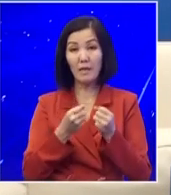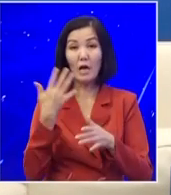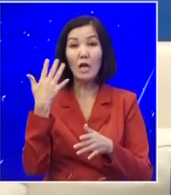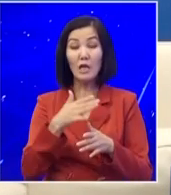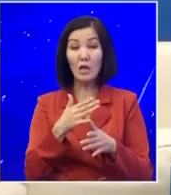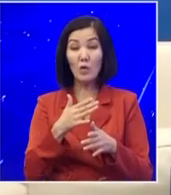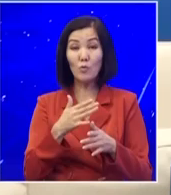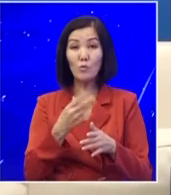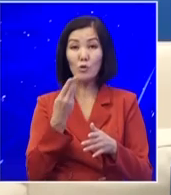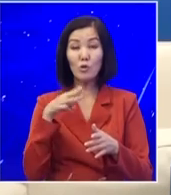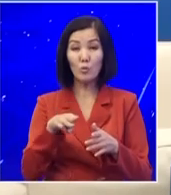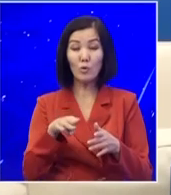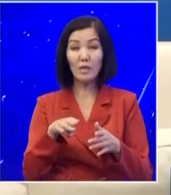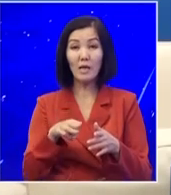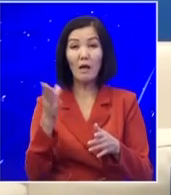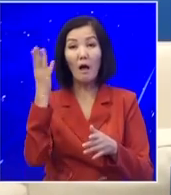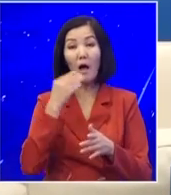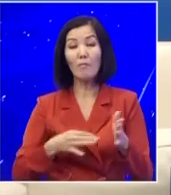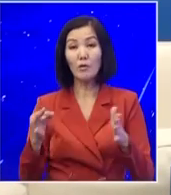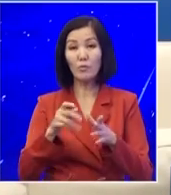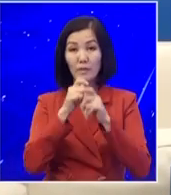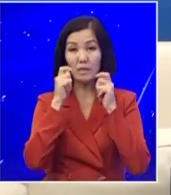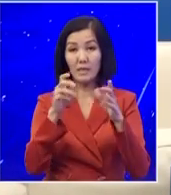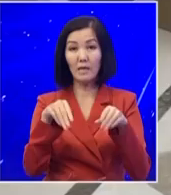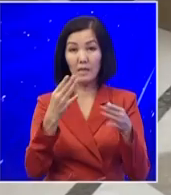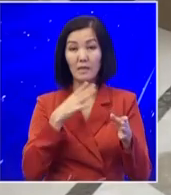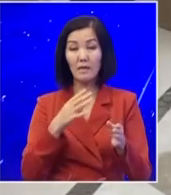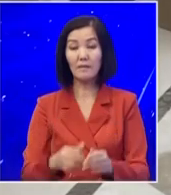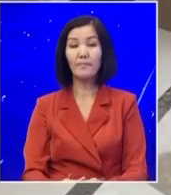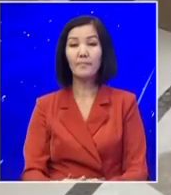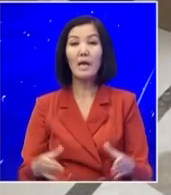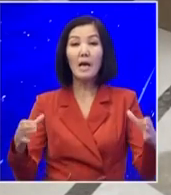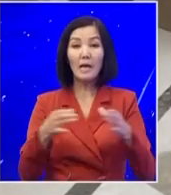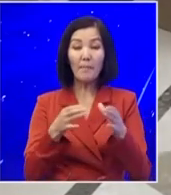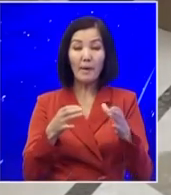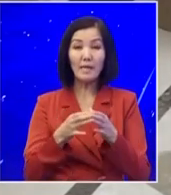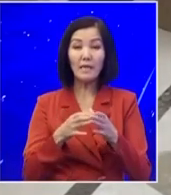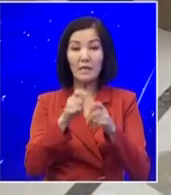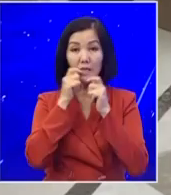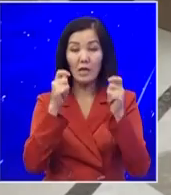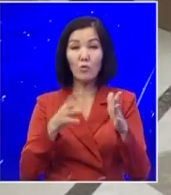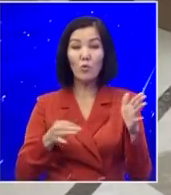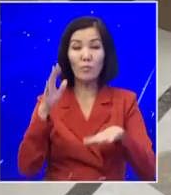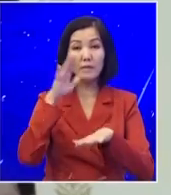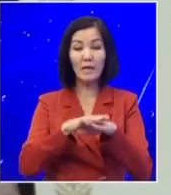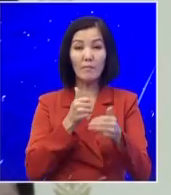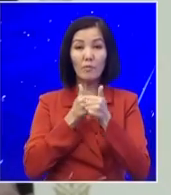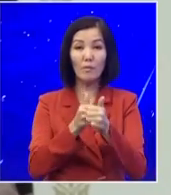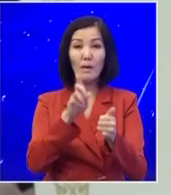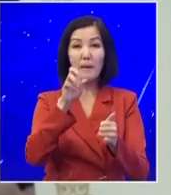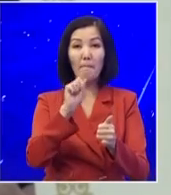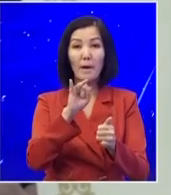50 данасын шын жүрекпен Алматы облысына сыйға тартып отырмыз. Компания өкілдерінің тартуын облыс әкімінің орынбасары